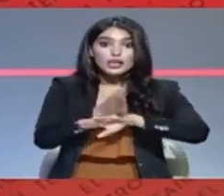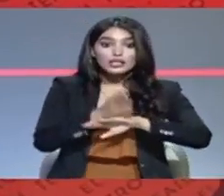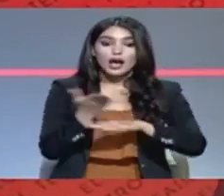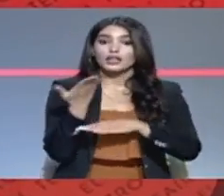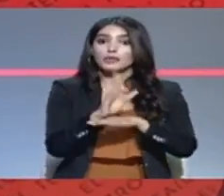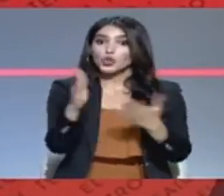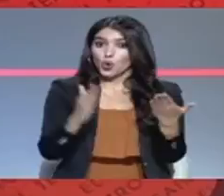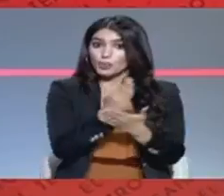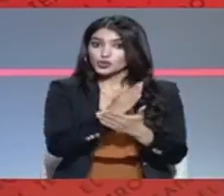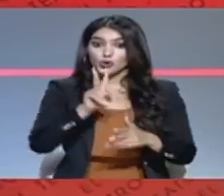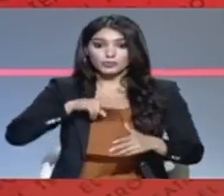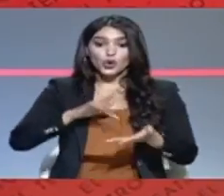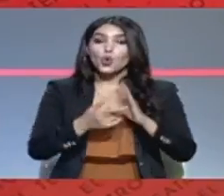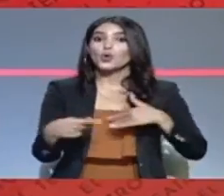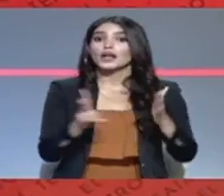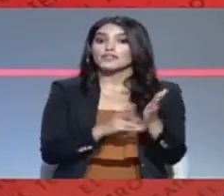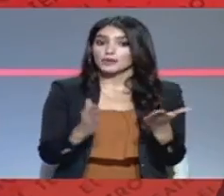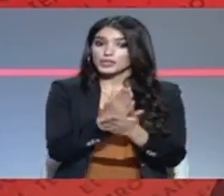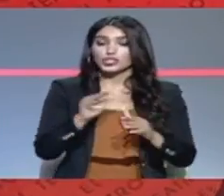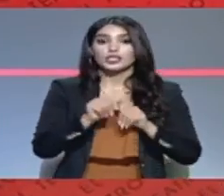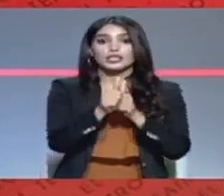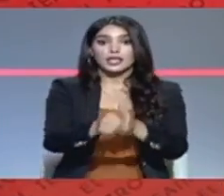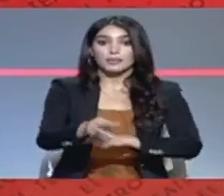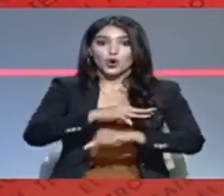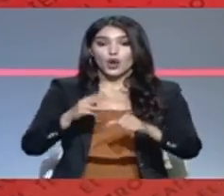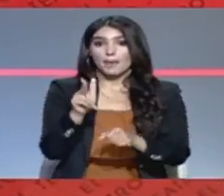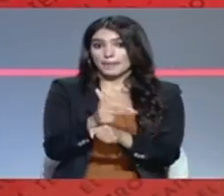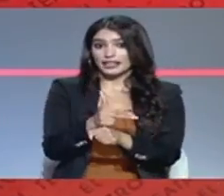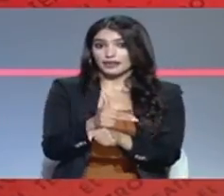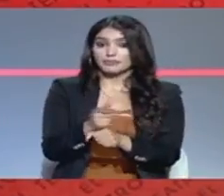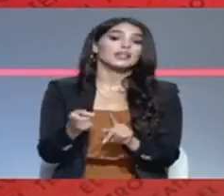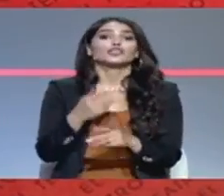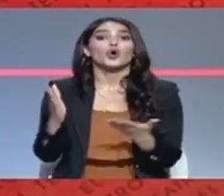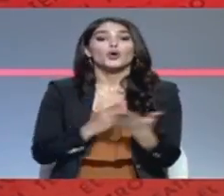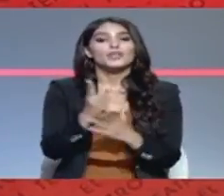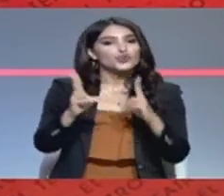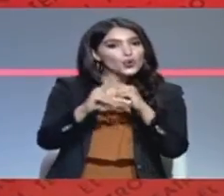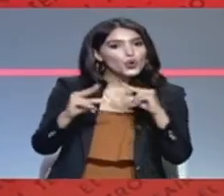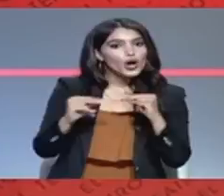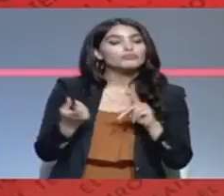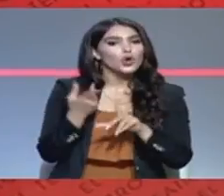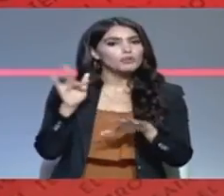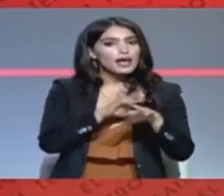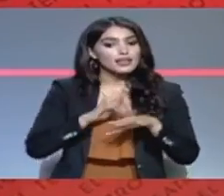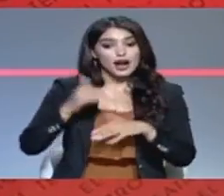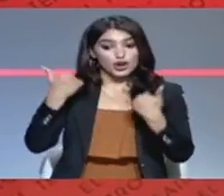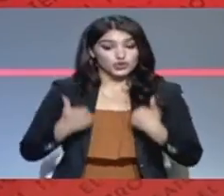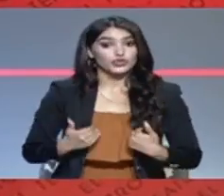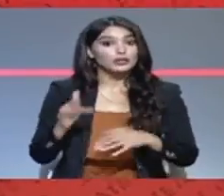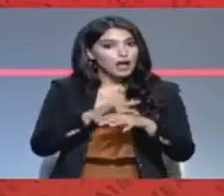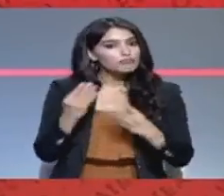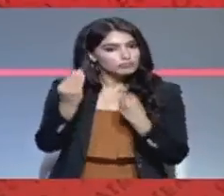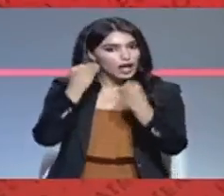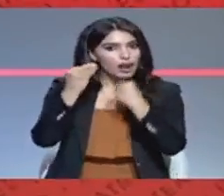مشاريع ونفذنا مشاريع في الجهة متاعنا في معتمدية شربان ولاية المهدية. مشروع النزاهة خلى أثر قوي برشا على شخصيتي على